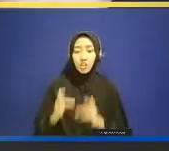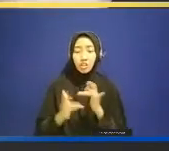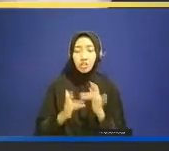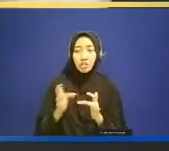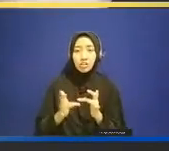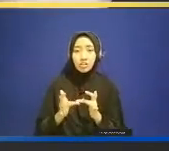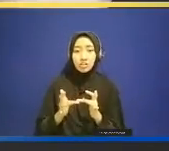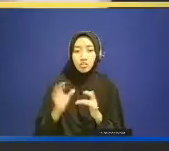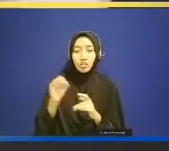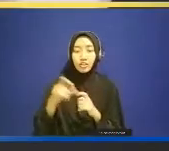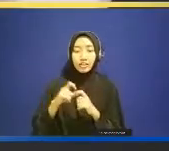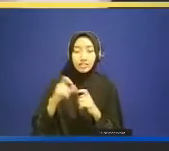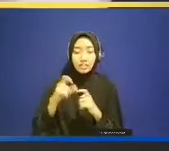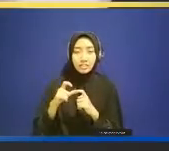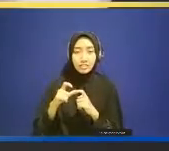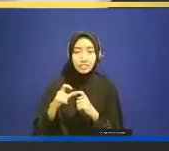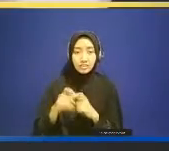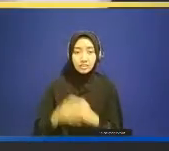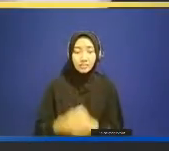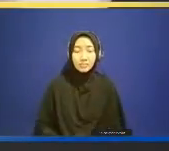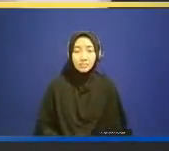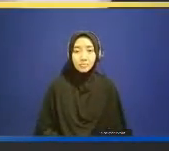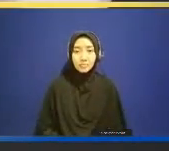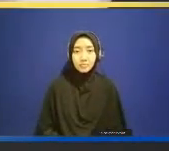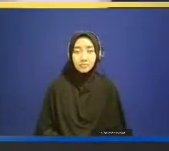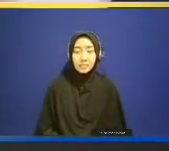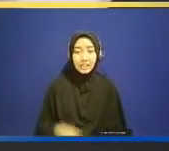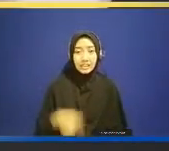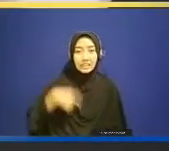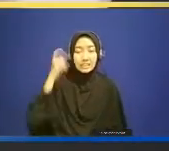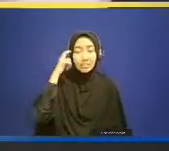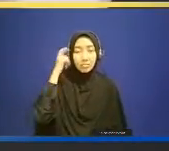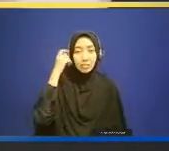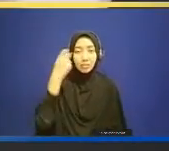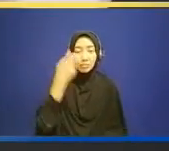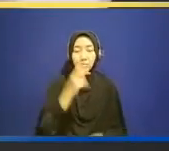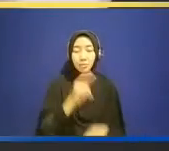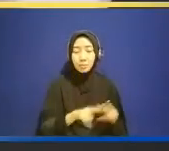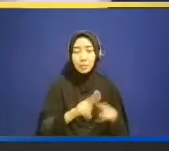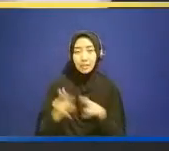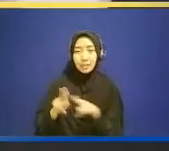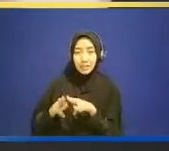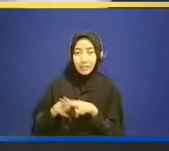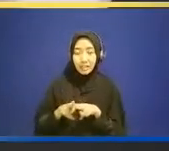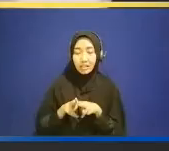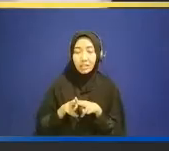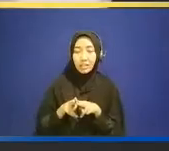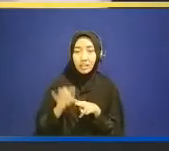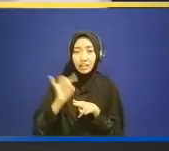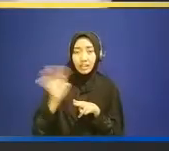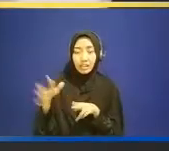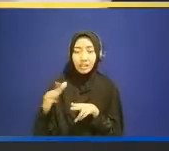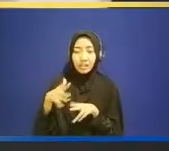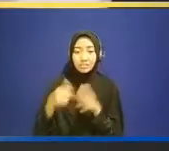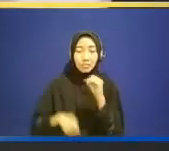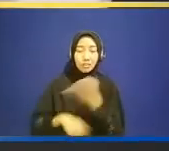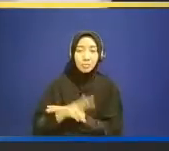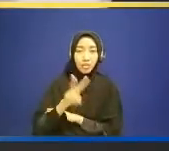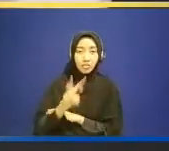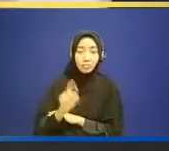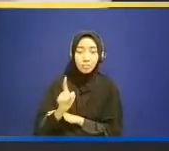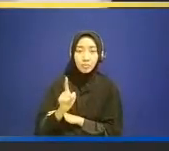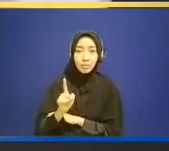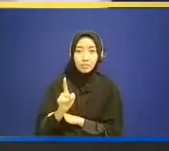toples situ ya presiden sana dan Shakira beberapa perbaikan-perbaikan di sisi itu juga harus dioptimalkan